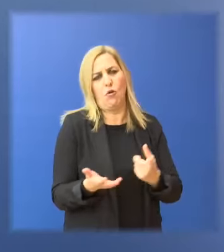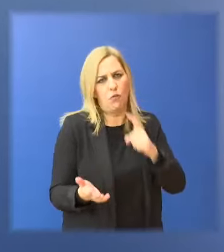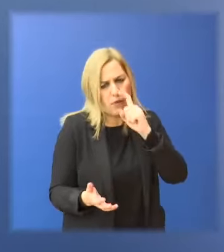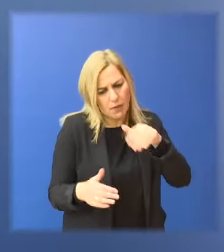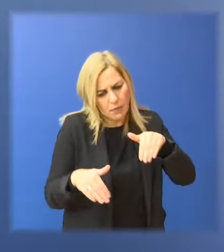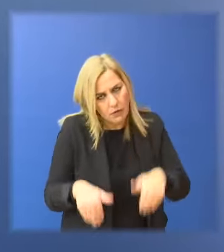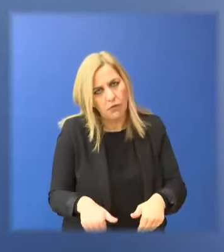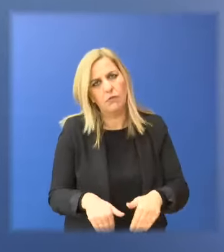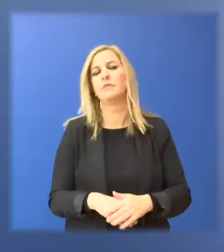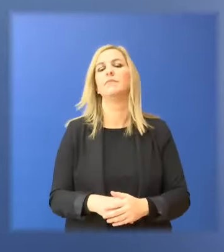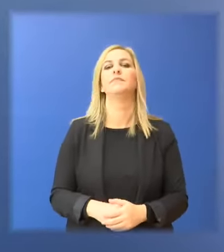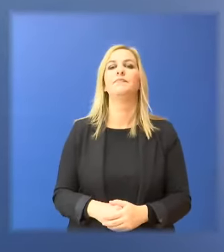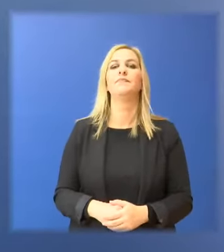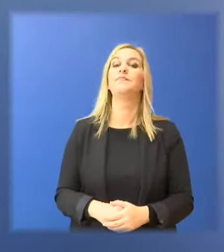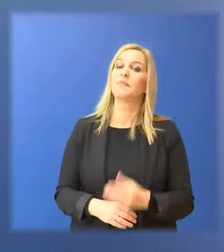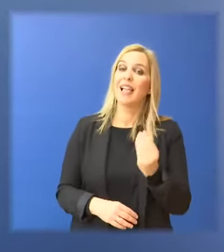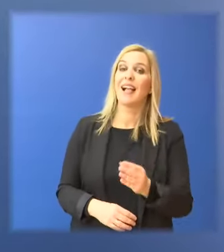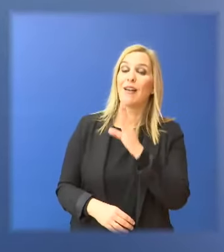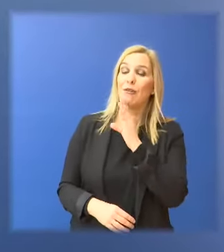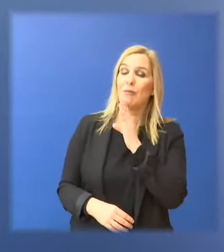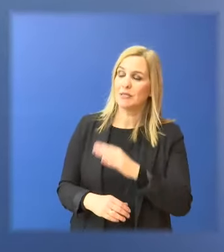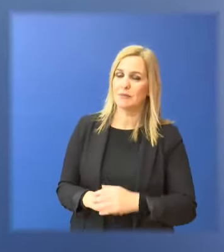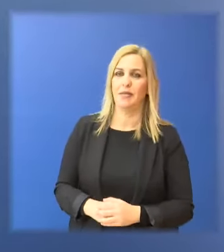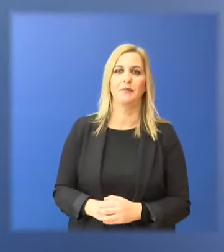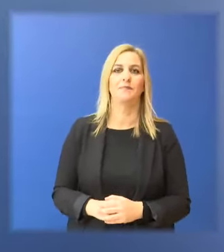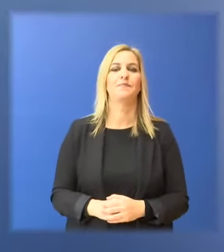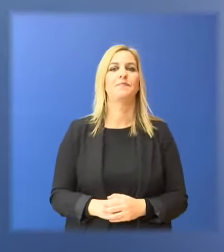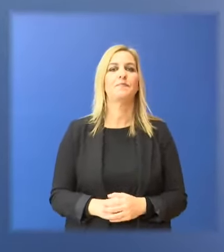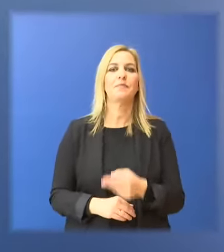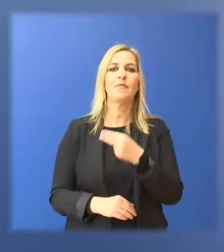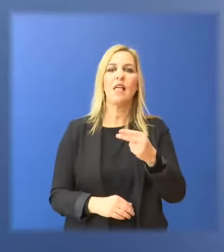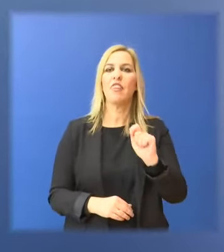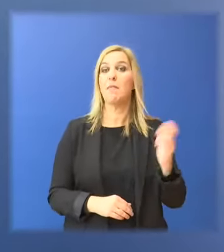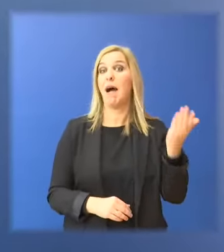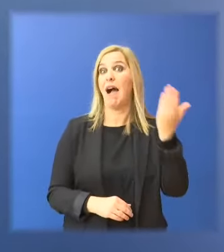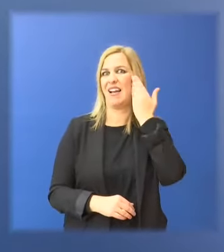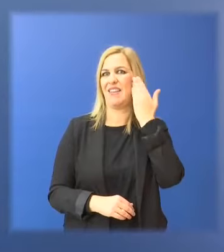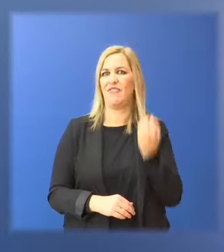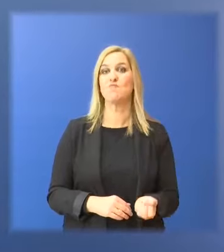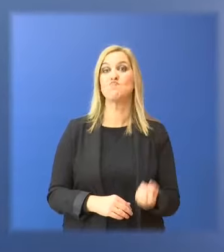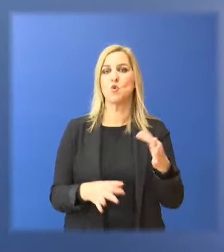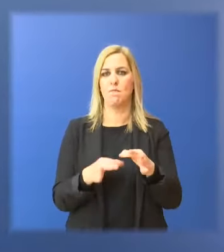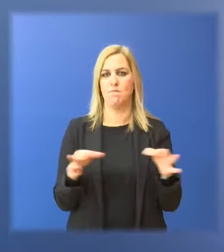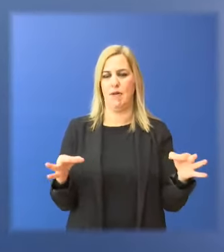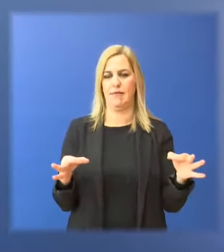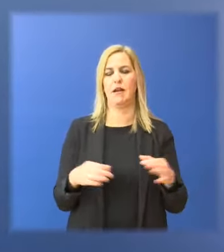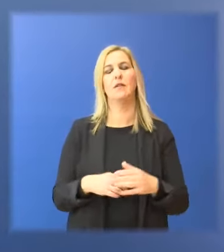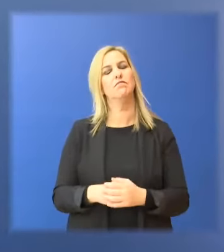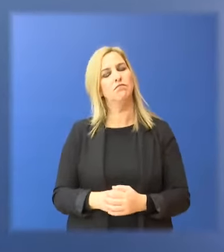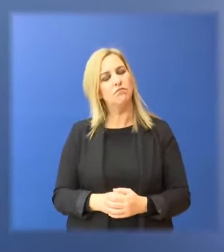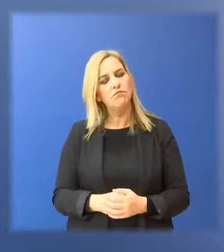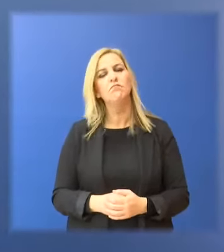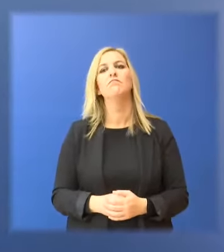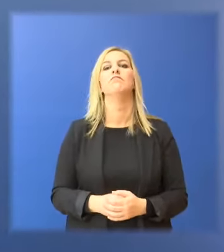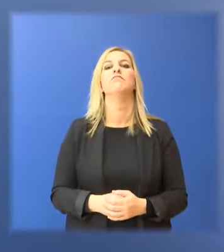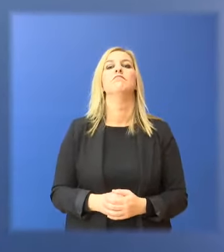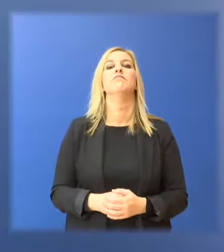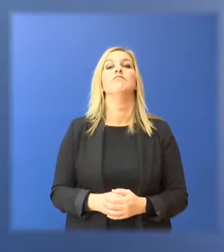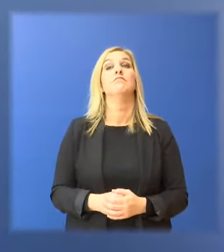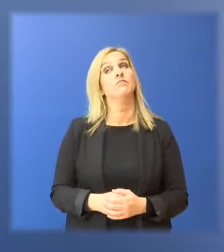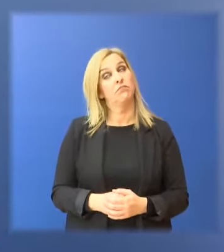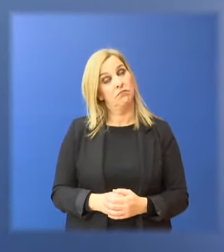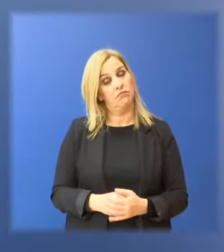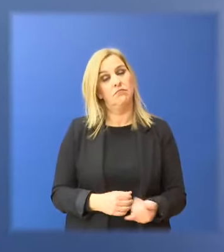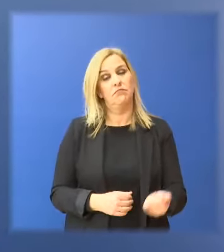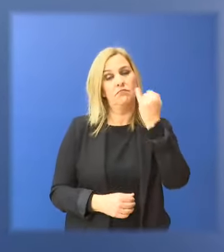Ελάτε. Καλό μεσημέρι, κύριε εκπρόσωπε. Θα έρχομαι στο θέμα της ακρίβειας και των νέων μέτρων. Σας ασκεί σκληρή κριτική η